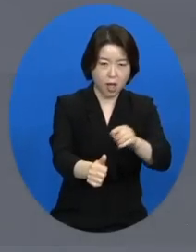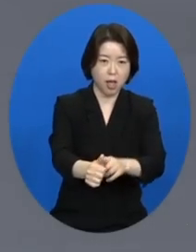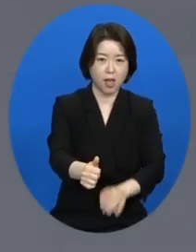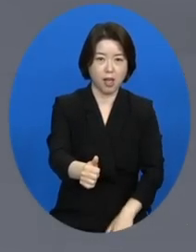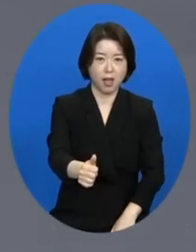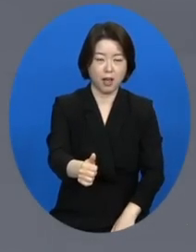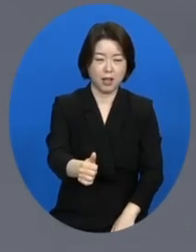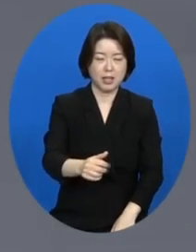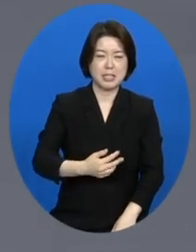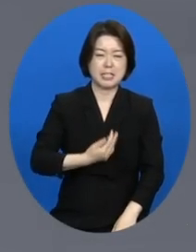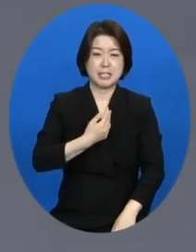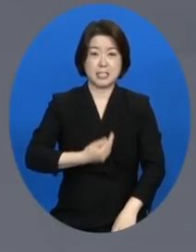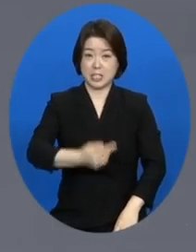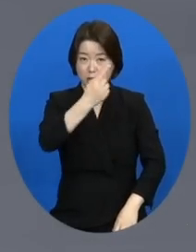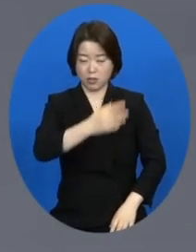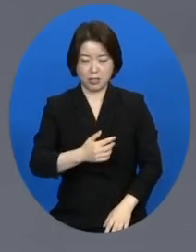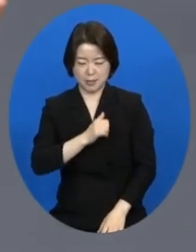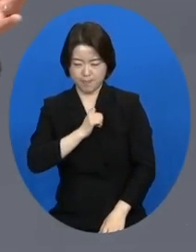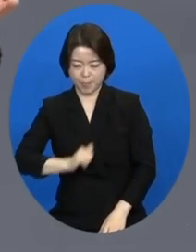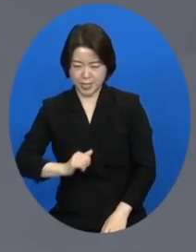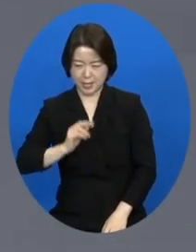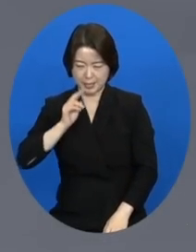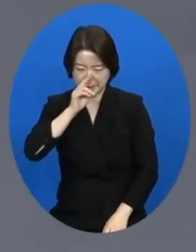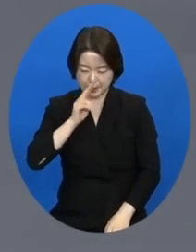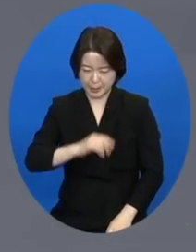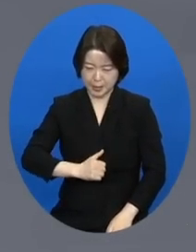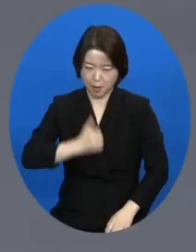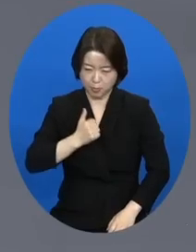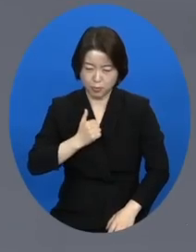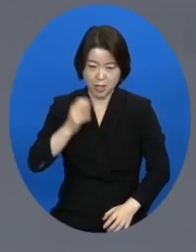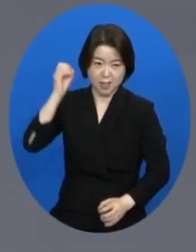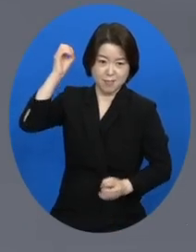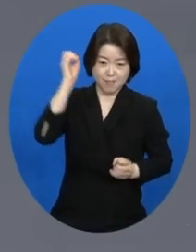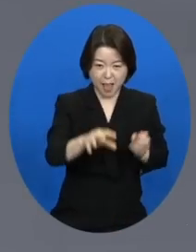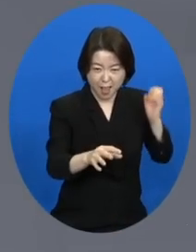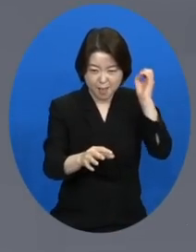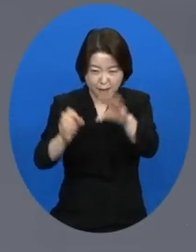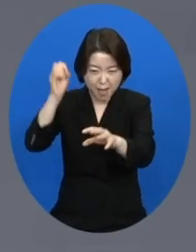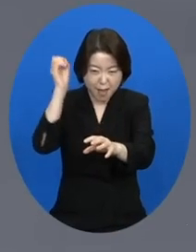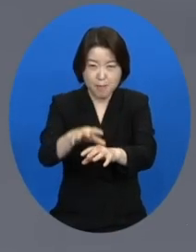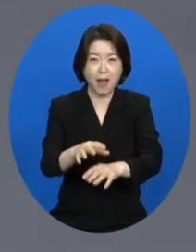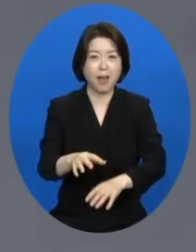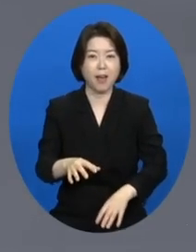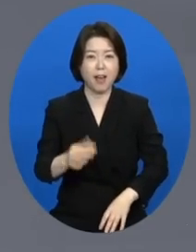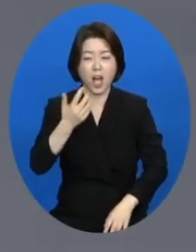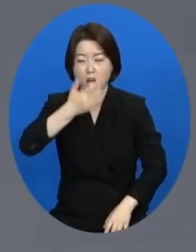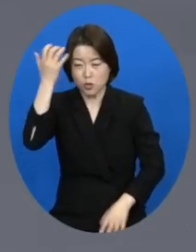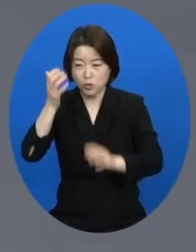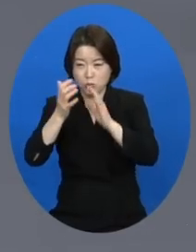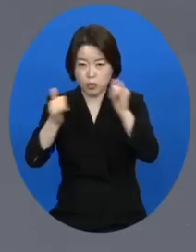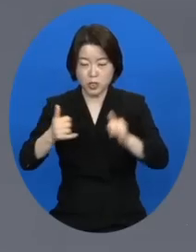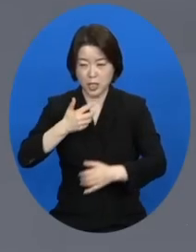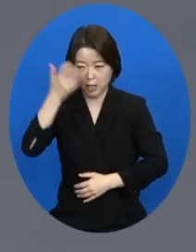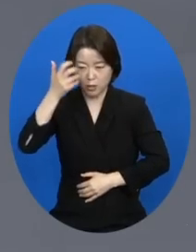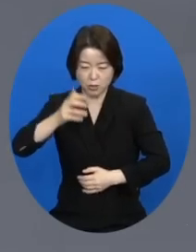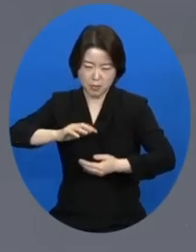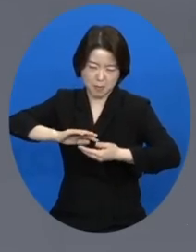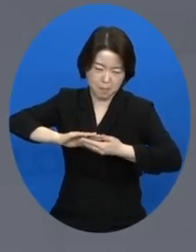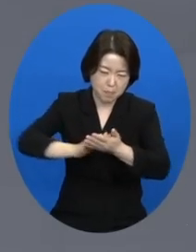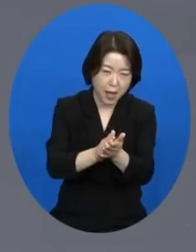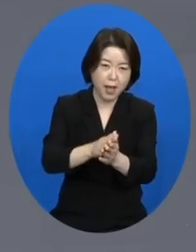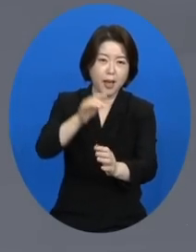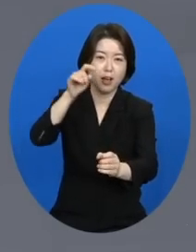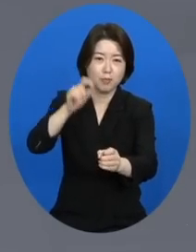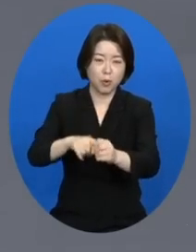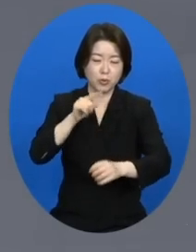시기와 분노를 요셉에게 지금 쏟아붓고 있습니다. 꿈꾸는 자의 꿈을 철저하게 파괴시키기 위한